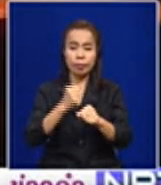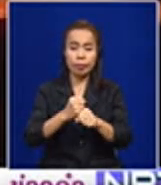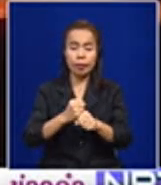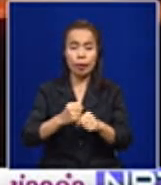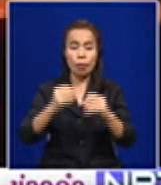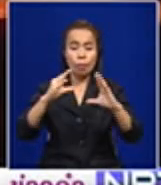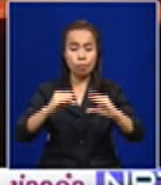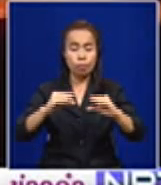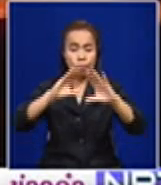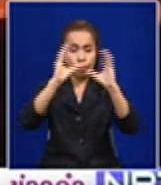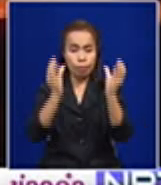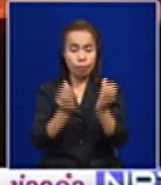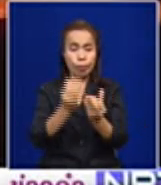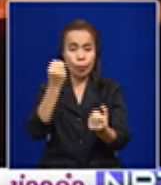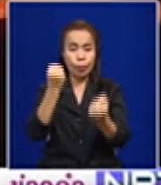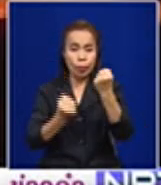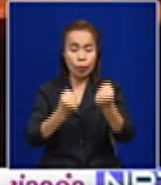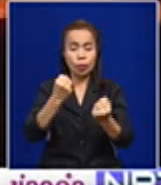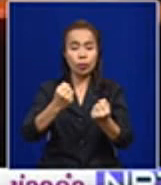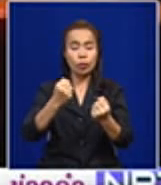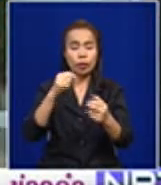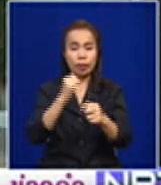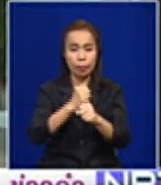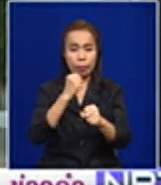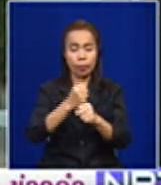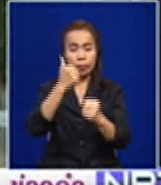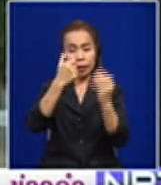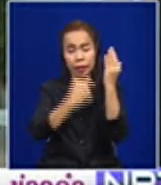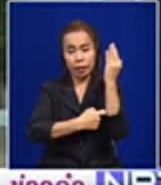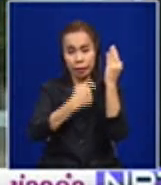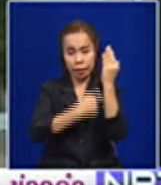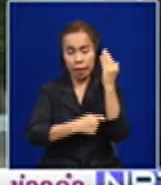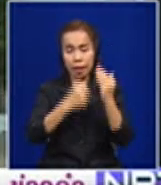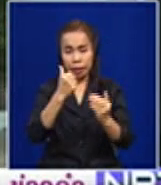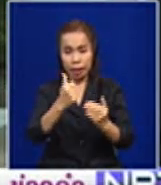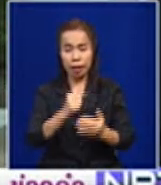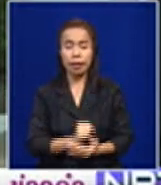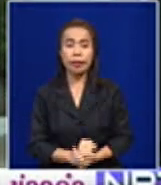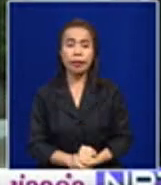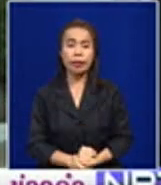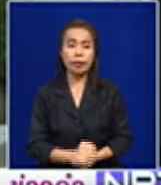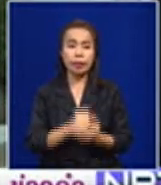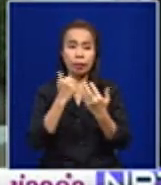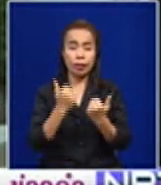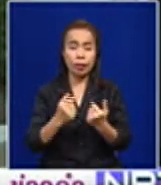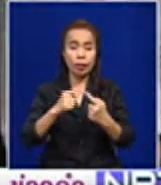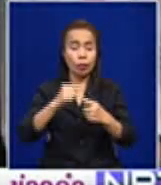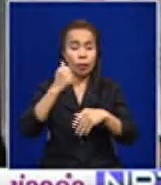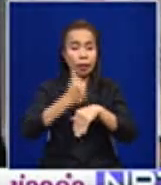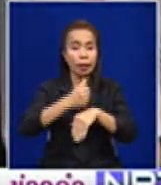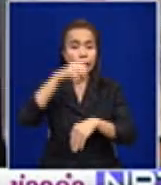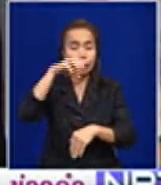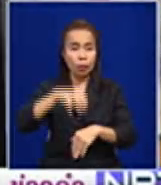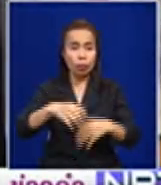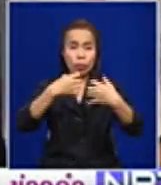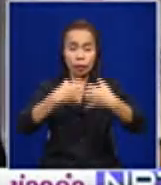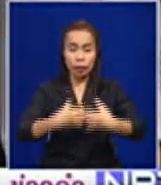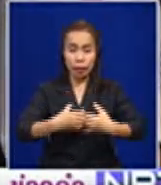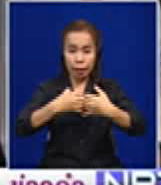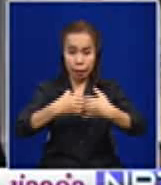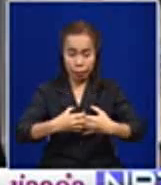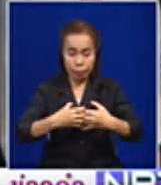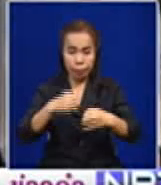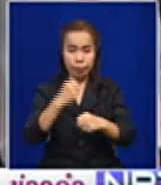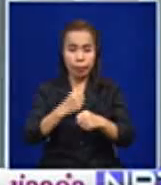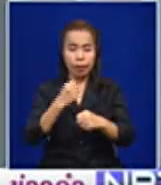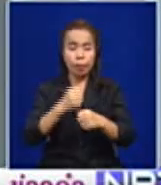ปัญหาราคายงพาราตกต่ำนายพระสุโลหารชุนอธิบดีกรมโรงงานอุตสาหกรรตรวจเยี่ยมโรงงานผลิตยาง